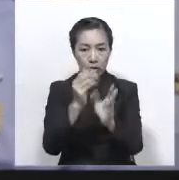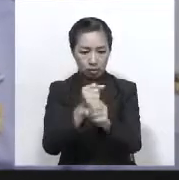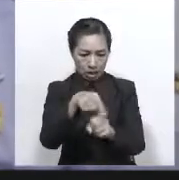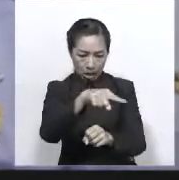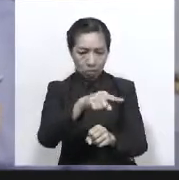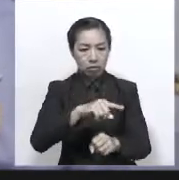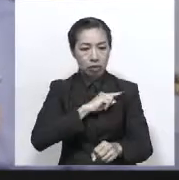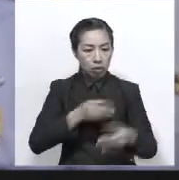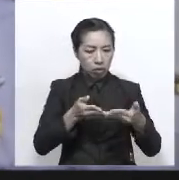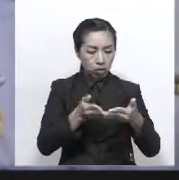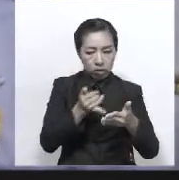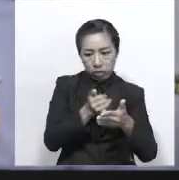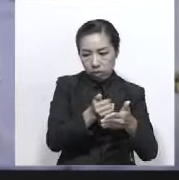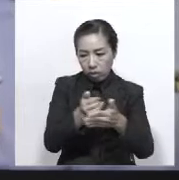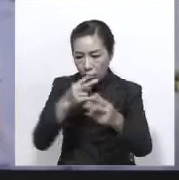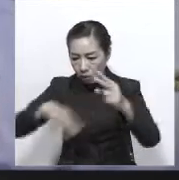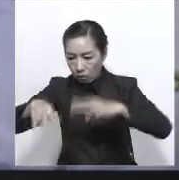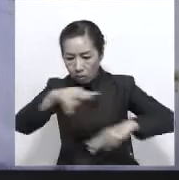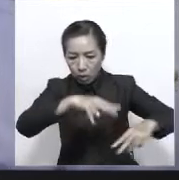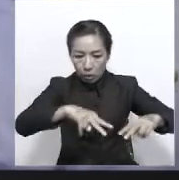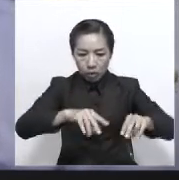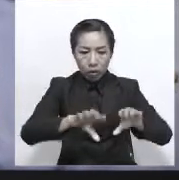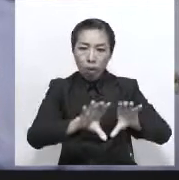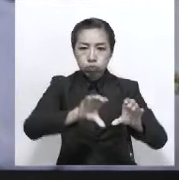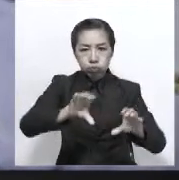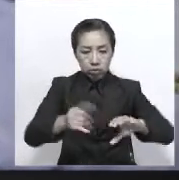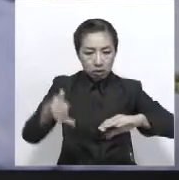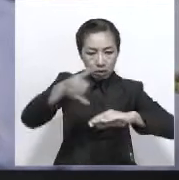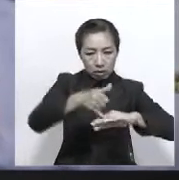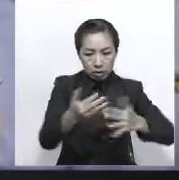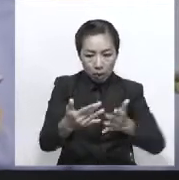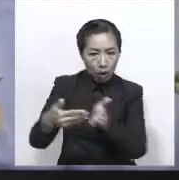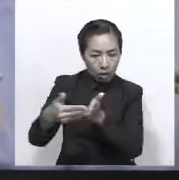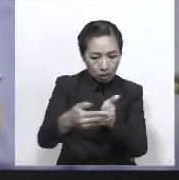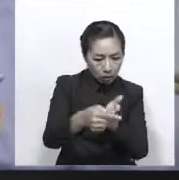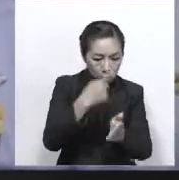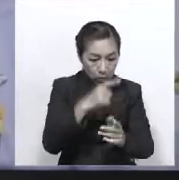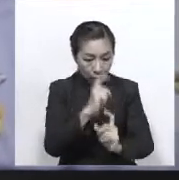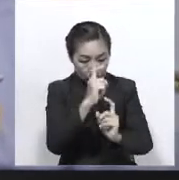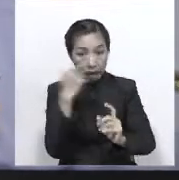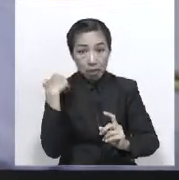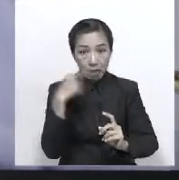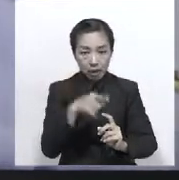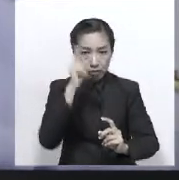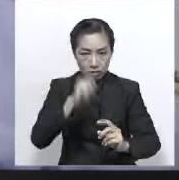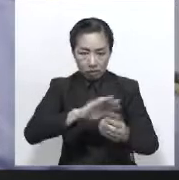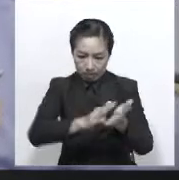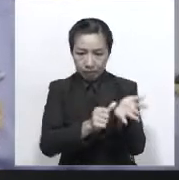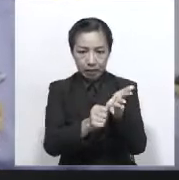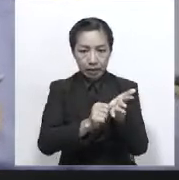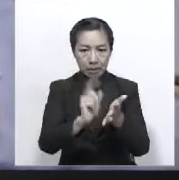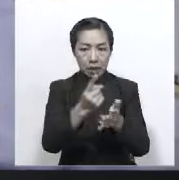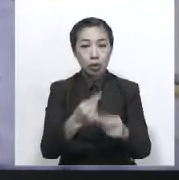จตราไม่ว่าจะเป็นเรือหรือโป๊ะท่าเทียบเรือต่างๆเนี่ยนะฮะให้เกิดความปลอดภัยถ้าพบว่าไม่ปลอดภัยเนี่ยเราก็สั่งแก้ไขอย่